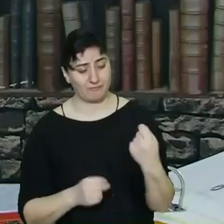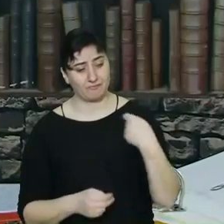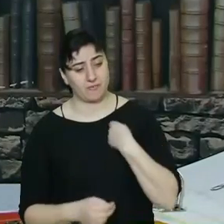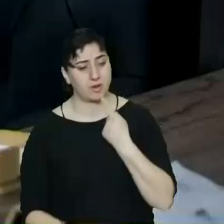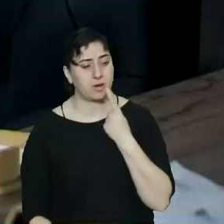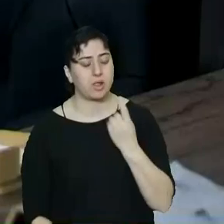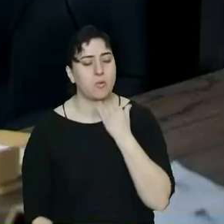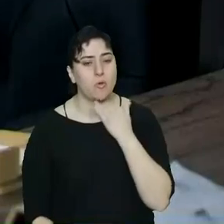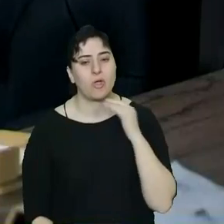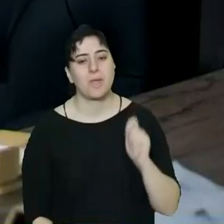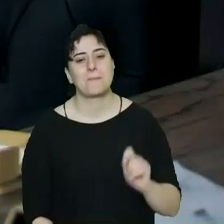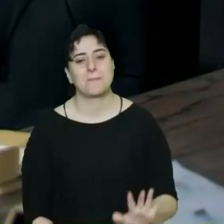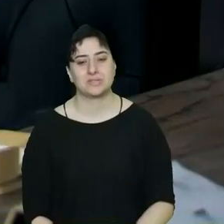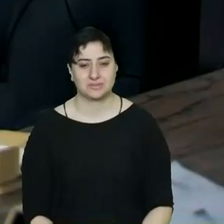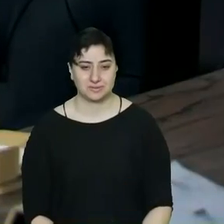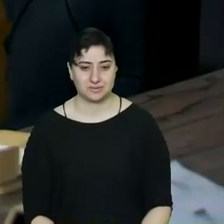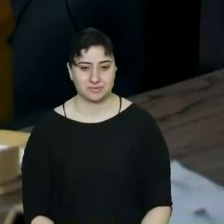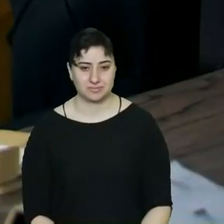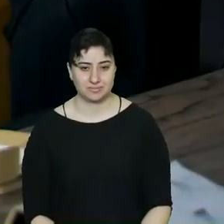diyecek hali yok ya.